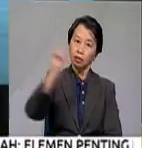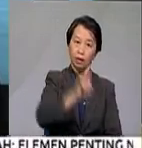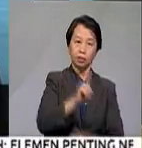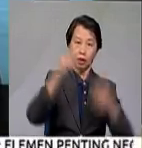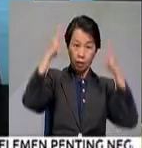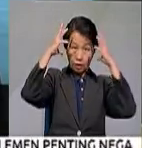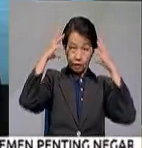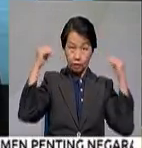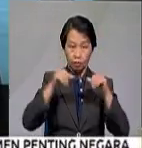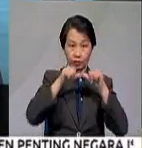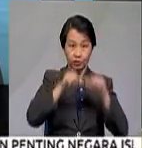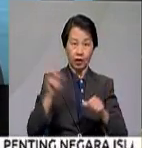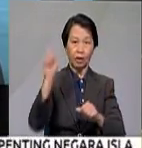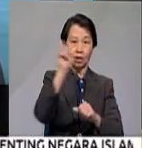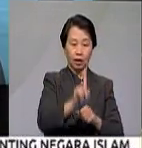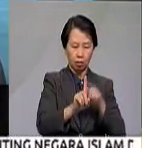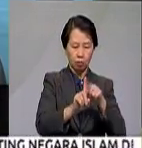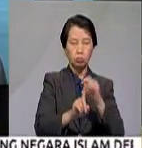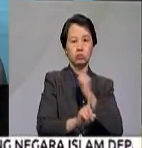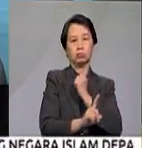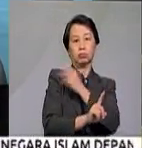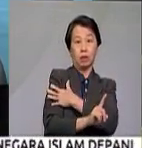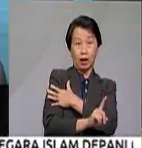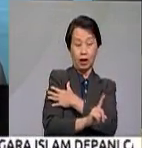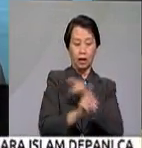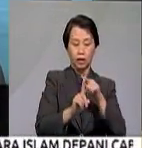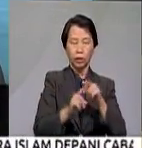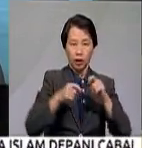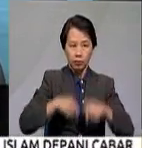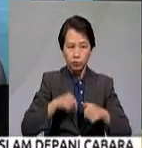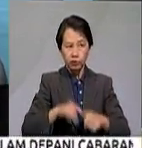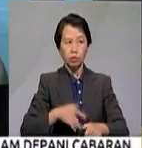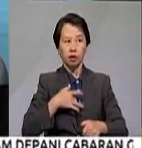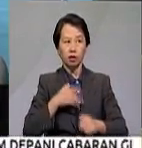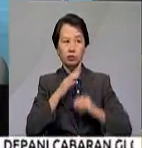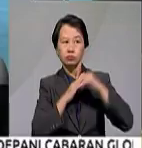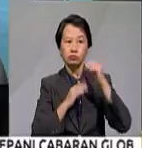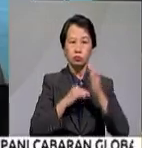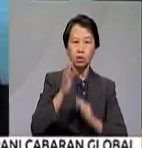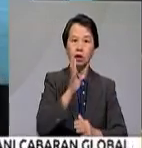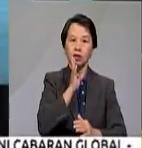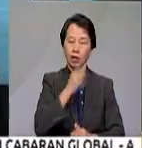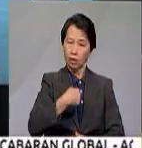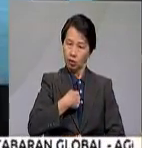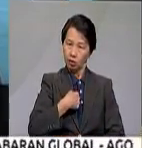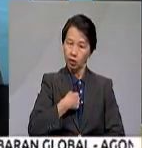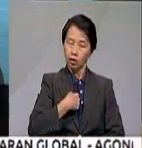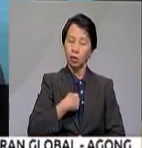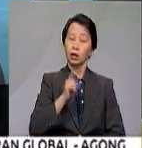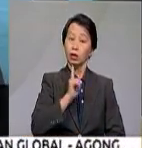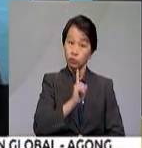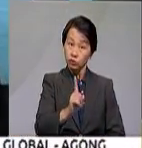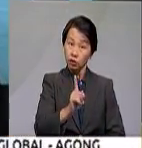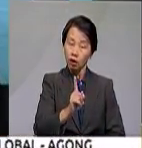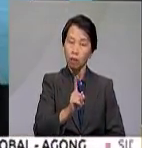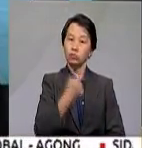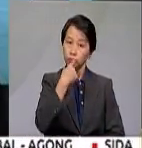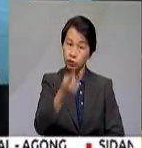Belanda. Dia harus merasa selesa mengaku bahawa dia seorang Muslim, dia juga